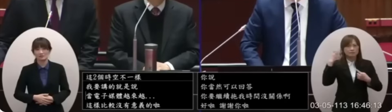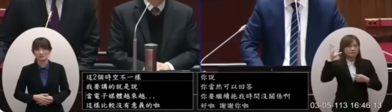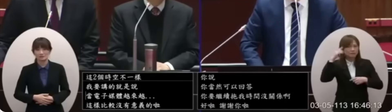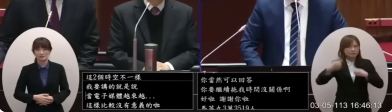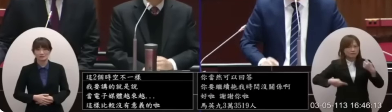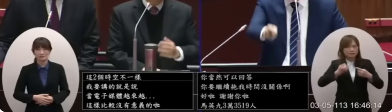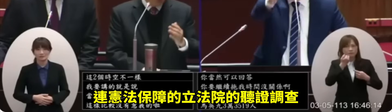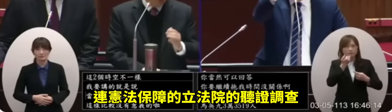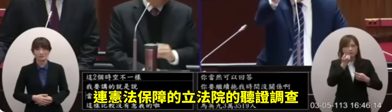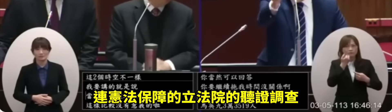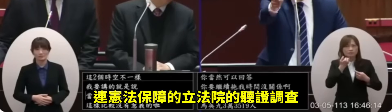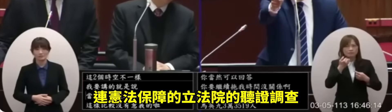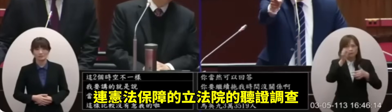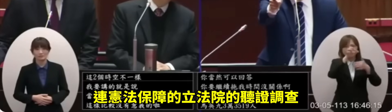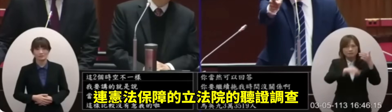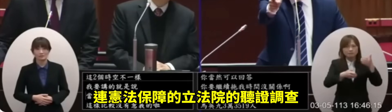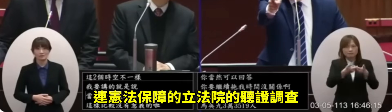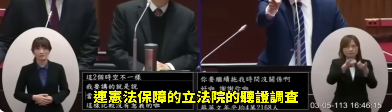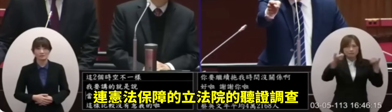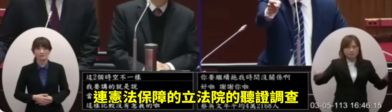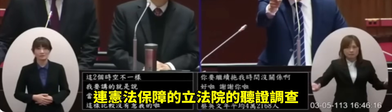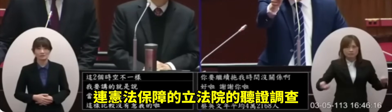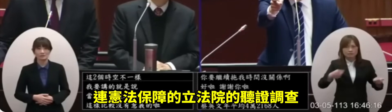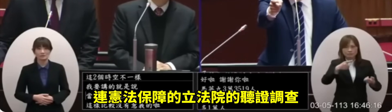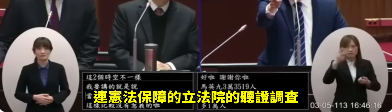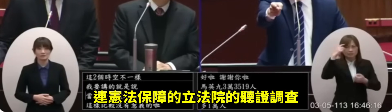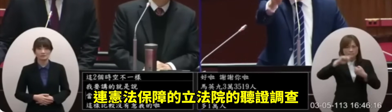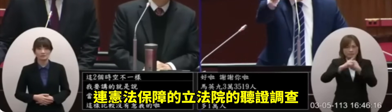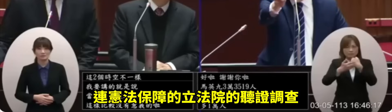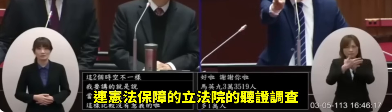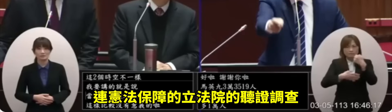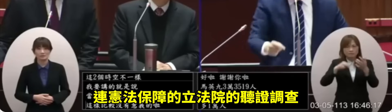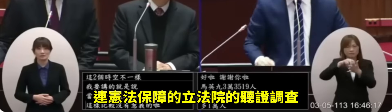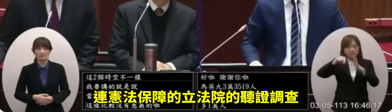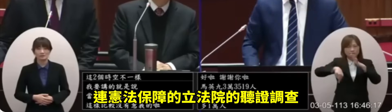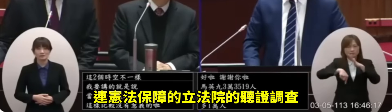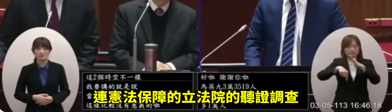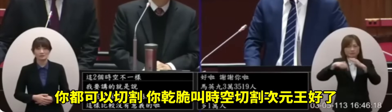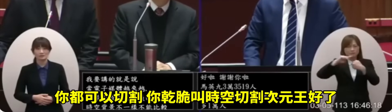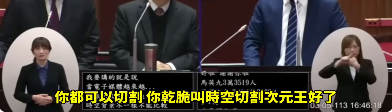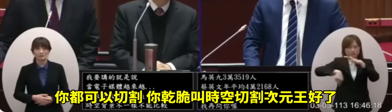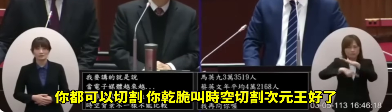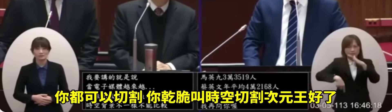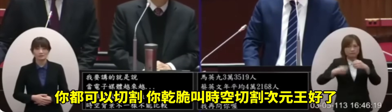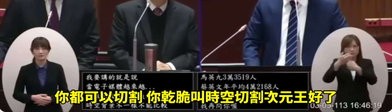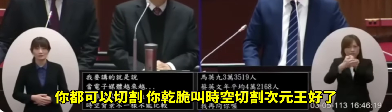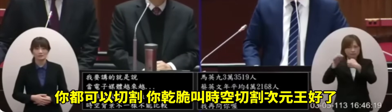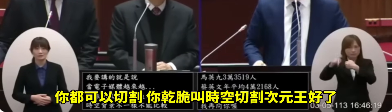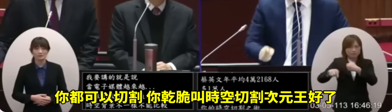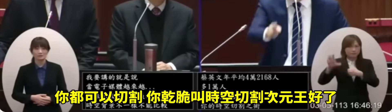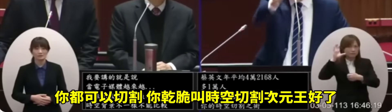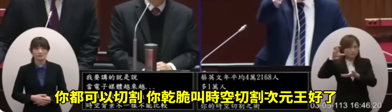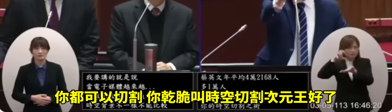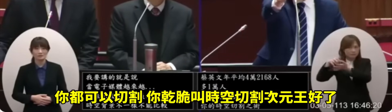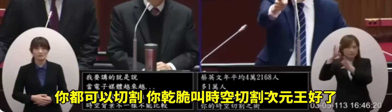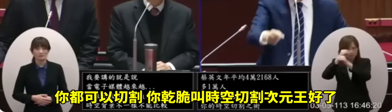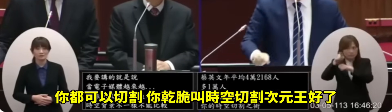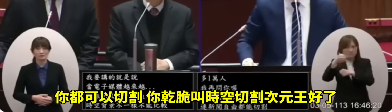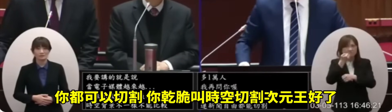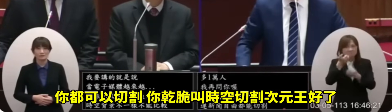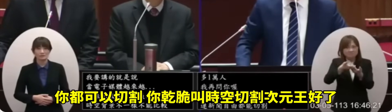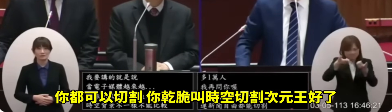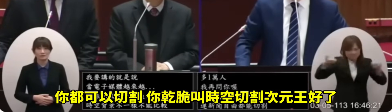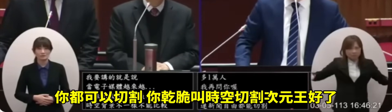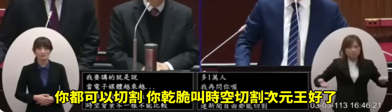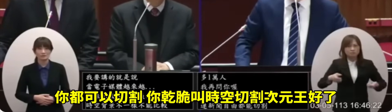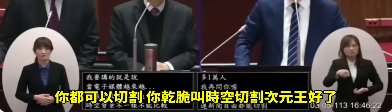割，连宪法保障的立法院的听证调查都可以切割。你干脆叫时空切